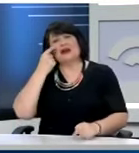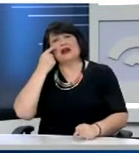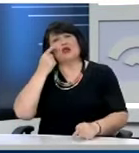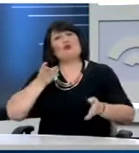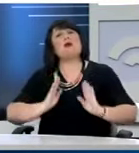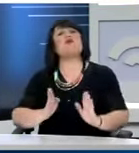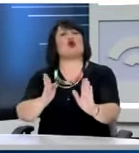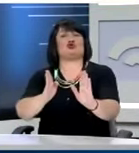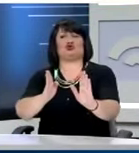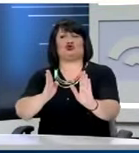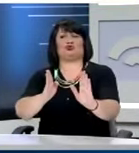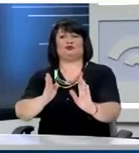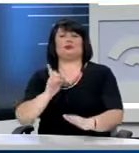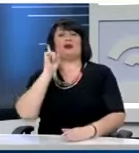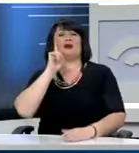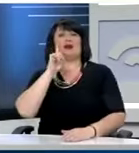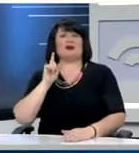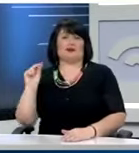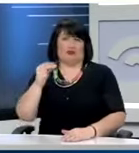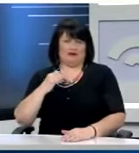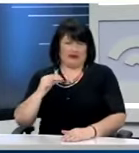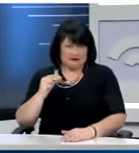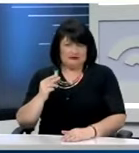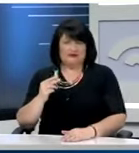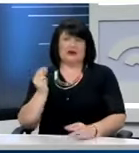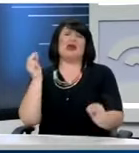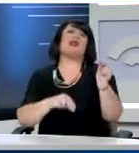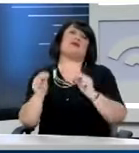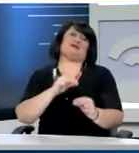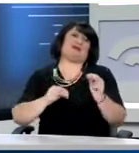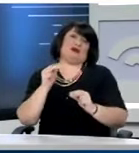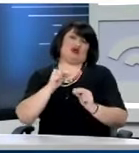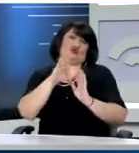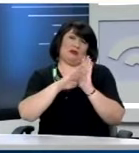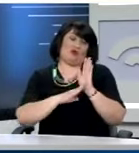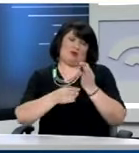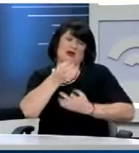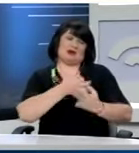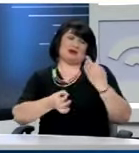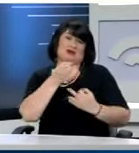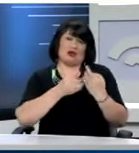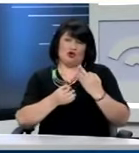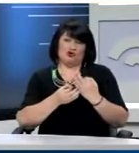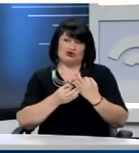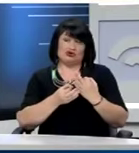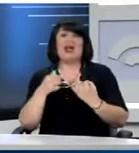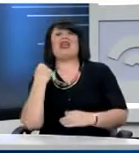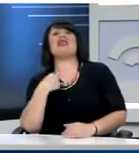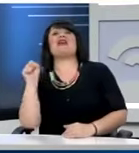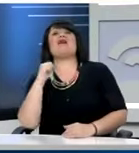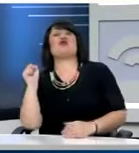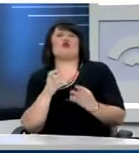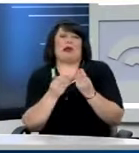θα πορευτείτε. Κυρίες και κύριοι βουλευτές, ο ΣΥΡΙΖΑ καταψηφίζει τις προγραμματικές δηλώσεις και γιατί διαφωνούμε επί